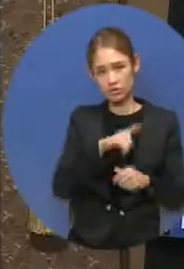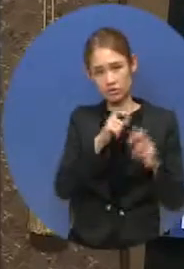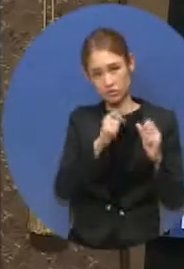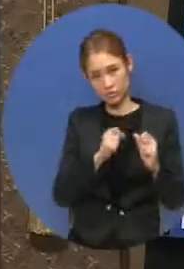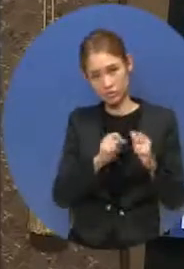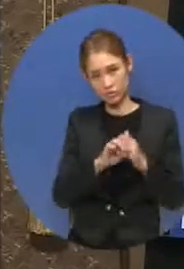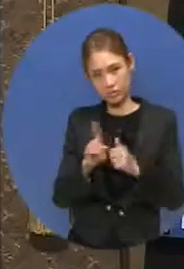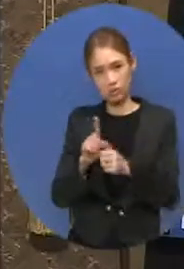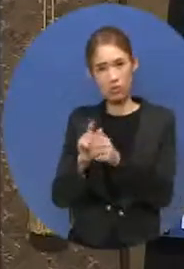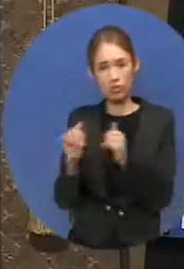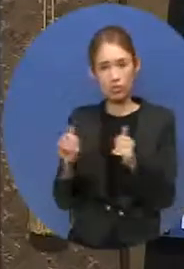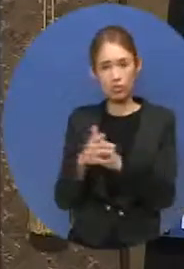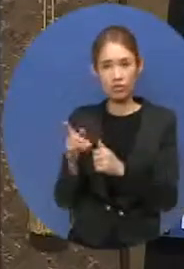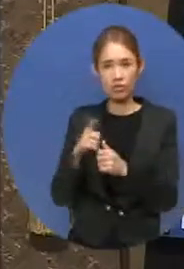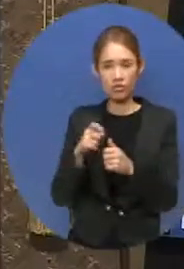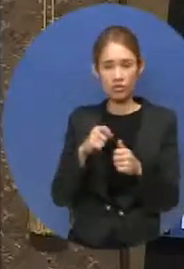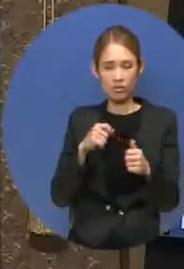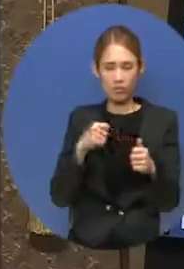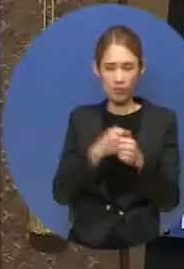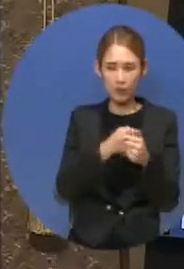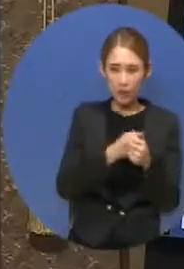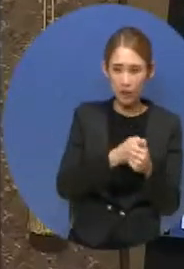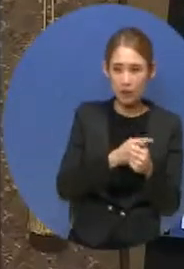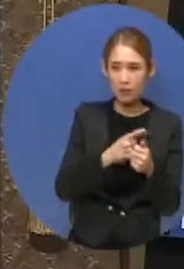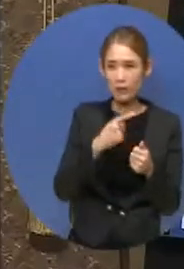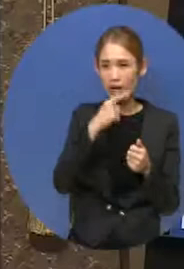어떤 사람에게 계속 뭔가를 가해를 한다.